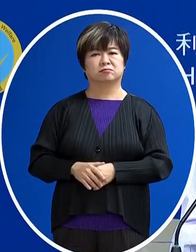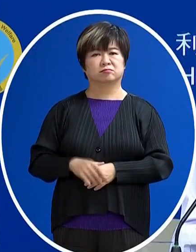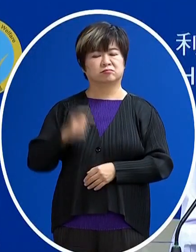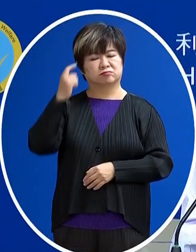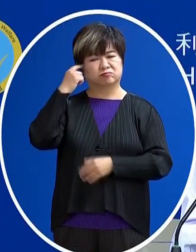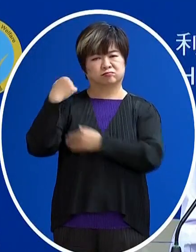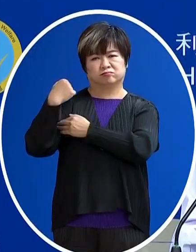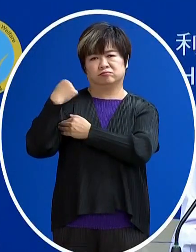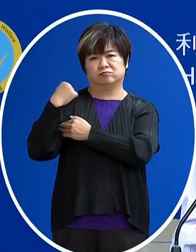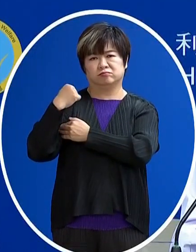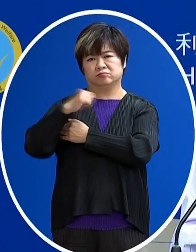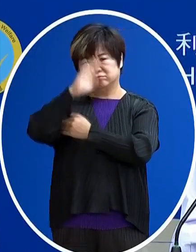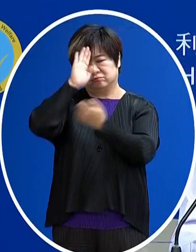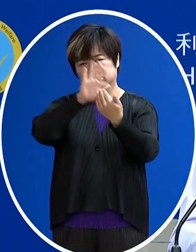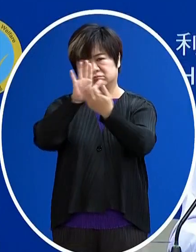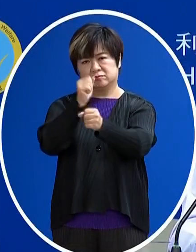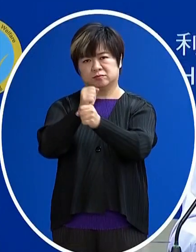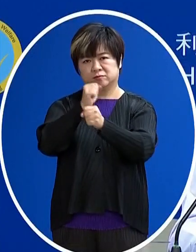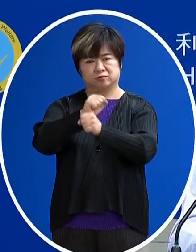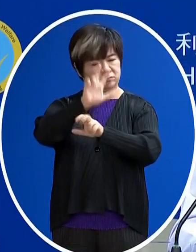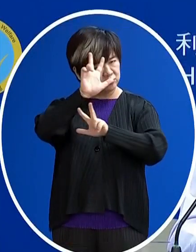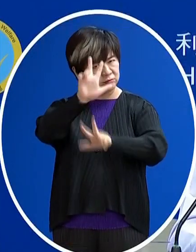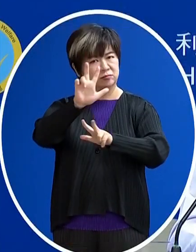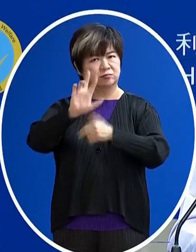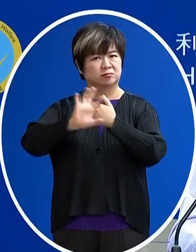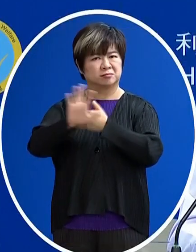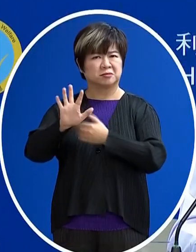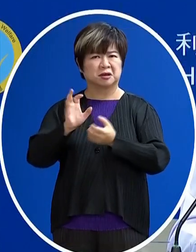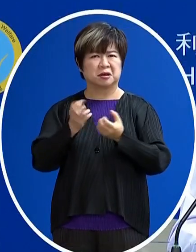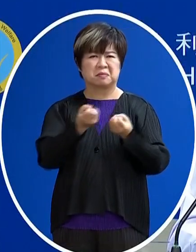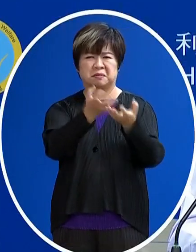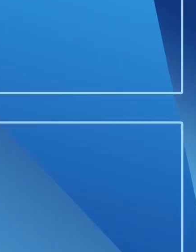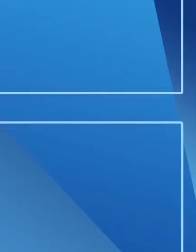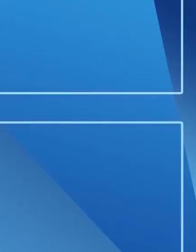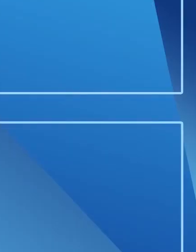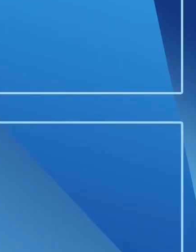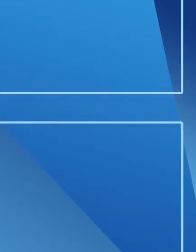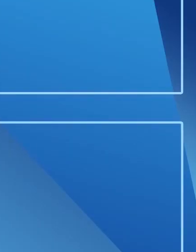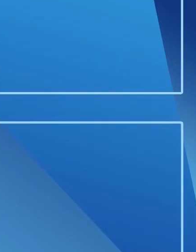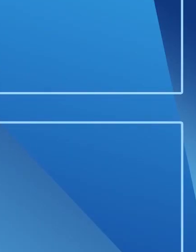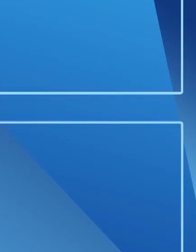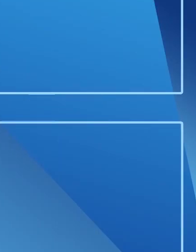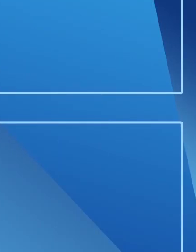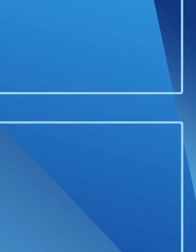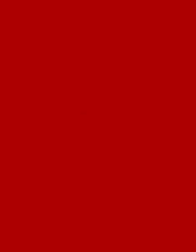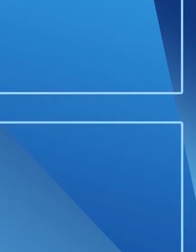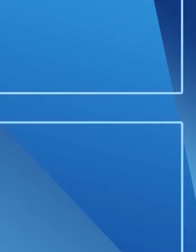全力的把防疫工作做好，不会受到外界这些报道的影响。